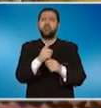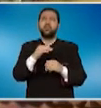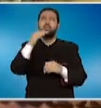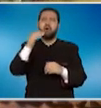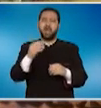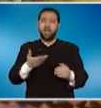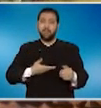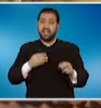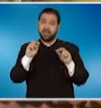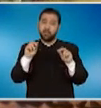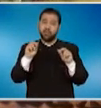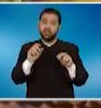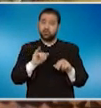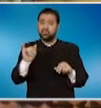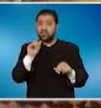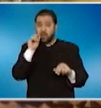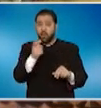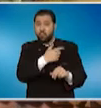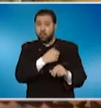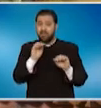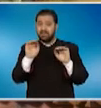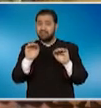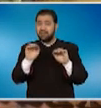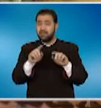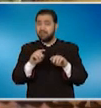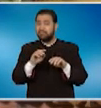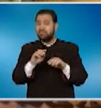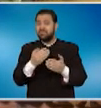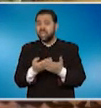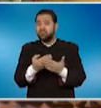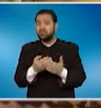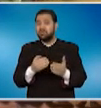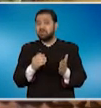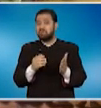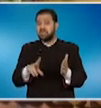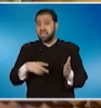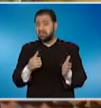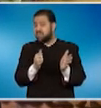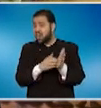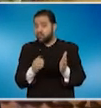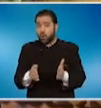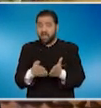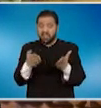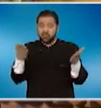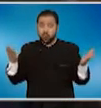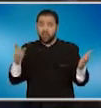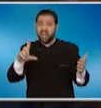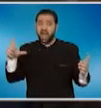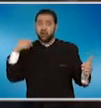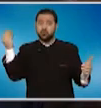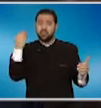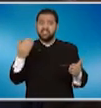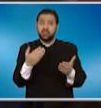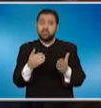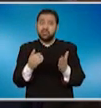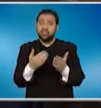s-ar putea întreba, părinte profesor, de ce este nevoie de revelație? De ce avem noi nevoie,